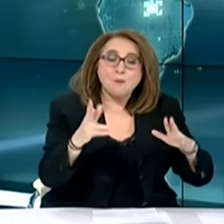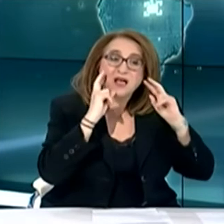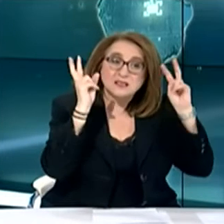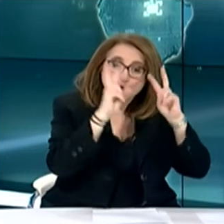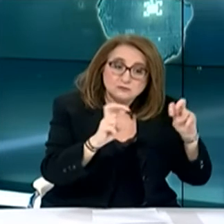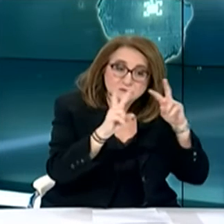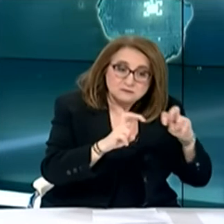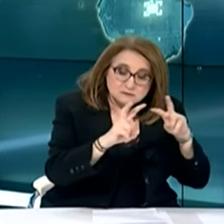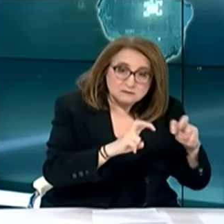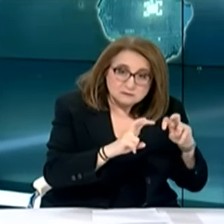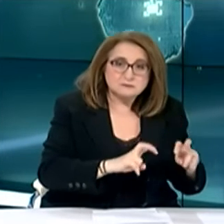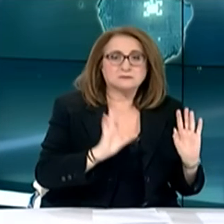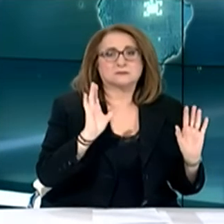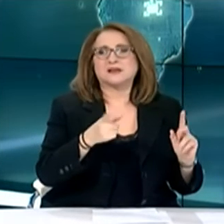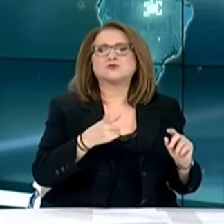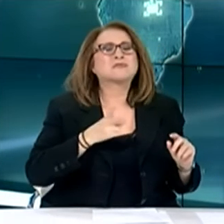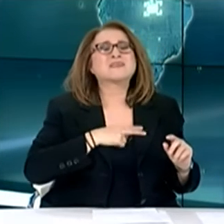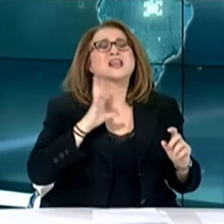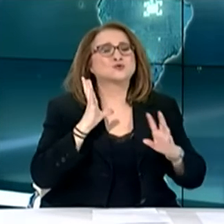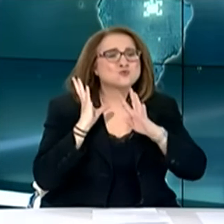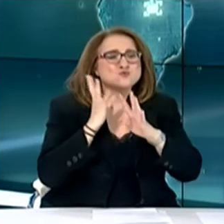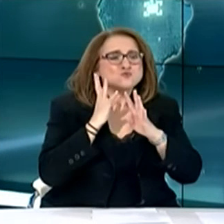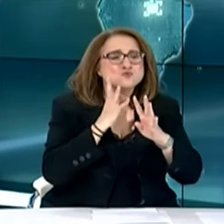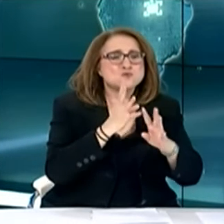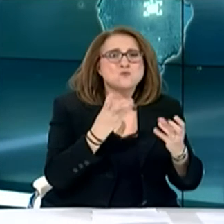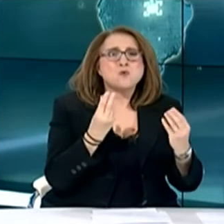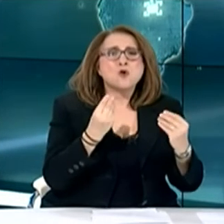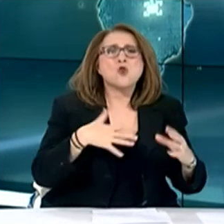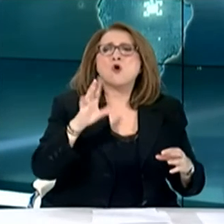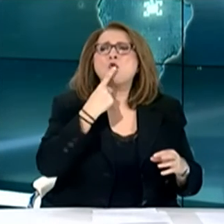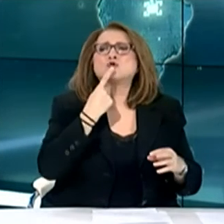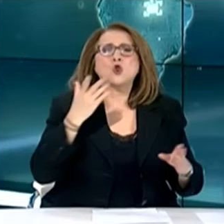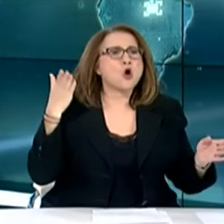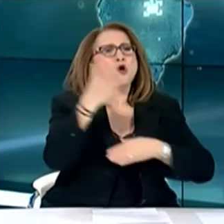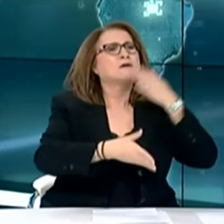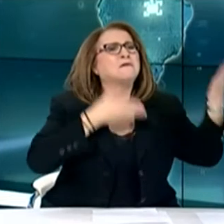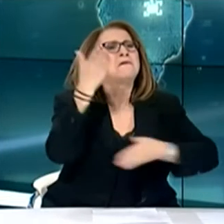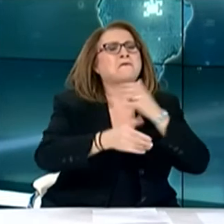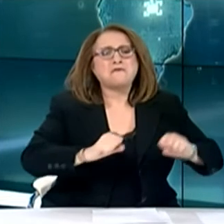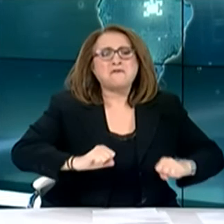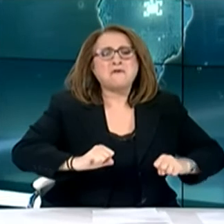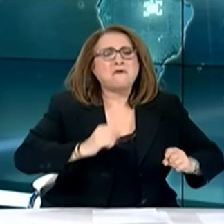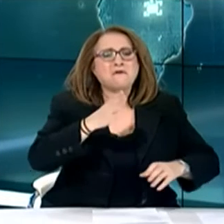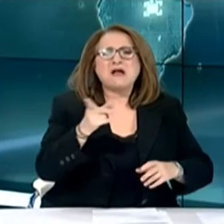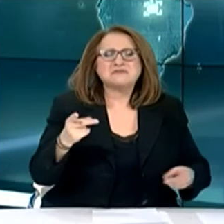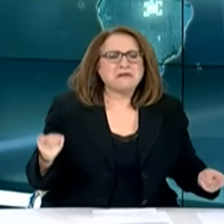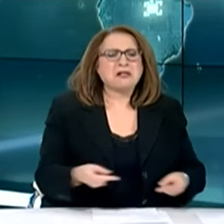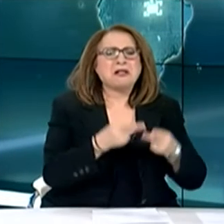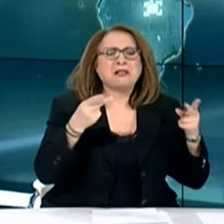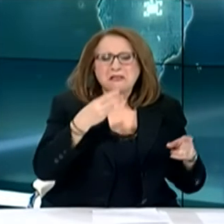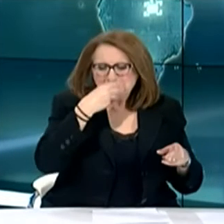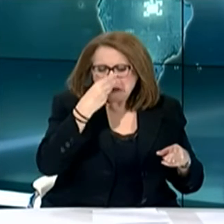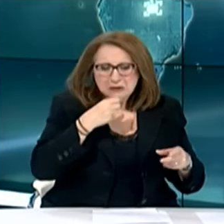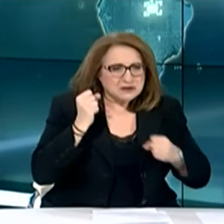Γι' αυτό πρέπει να αποφεύγουμε και τη συρροή ανθρώπων που ανέτεια και χωρίς λόγο, ενώ πάσχουν από ήπια συμπτώματα ίωση, να πηγαίνουν στα νοσοκομεία και